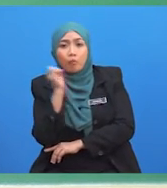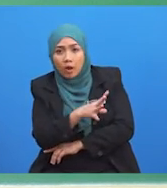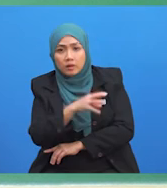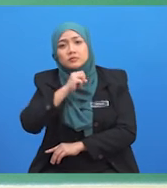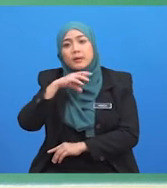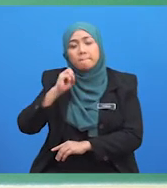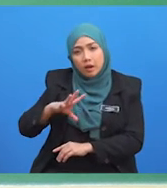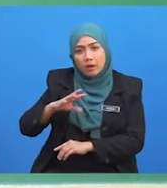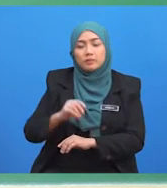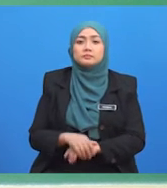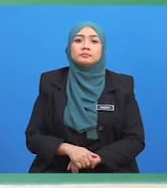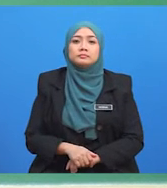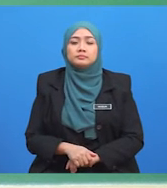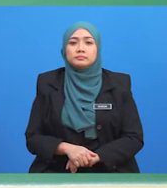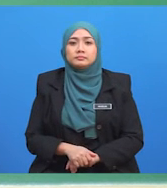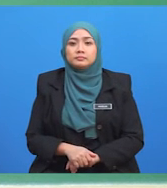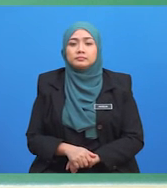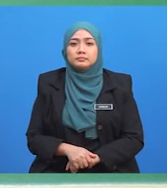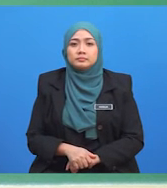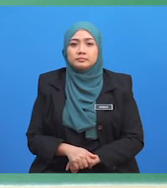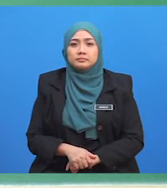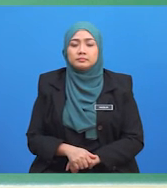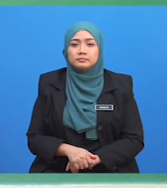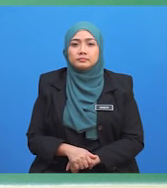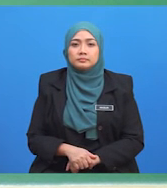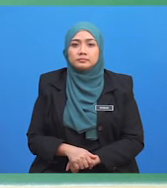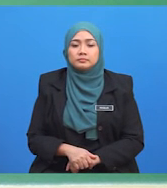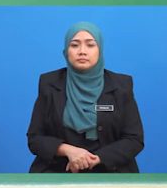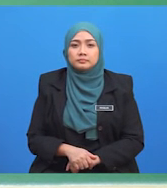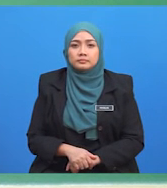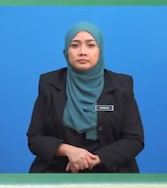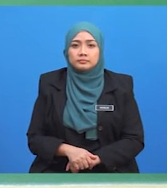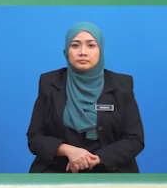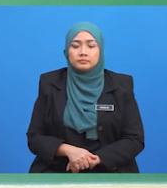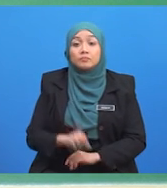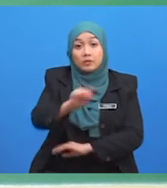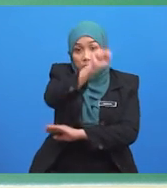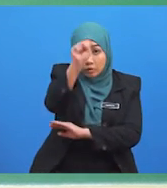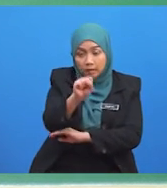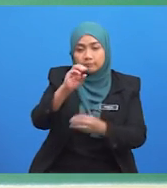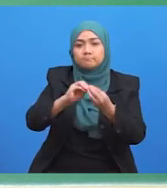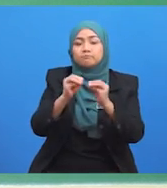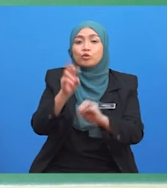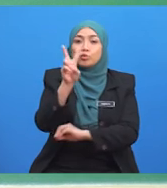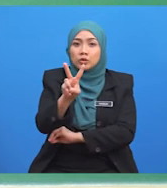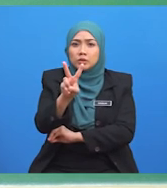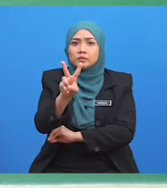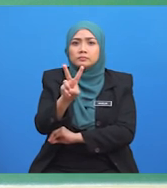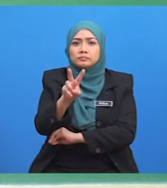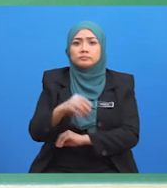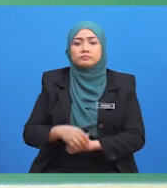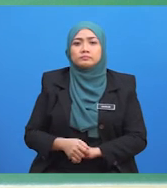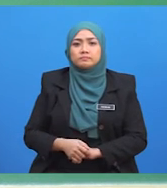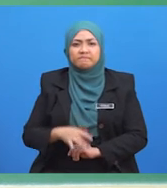sampah. Boleh ikut murid-murid? Bagus. Soalan kedua.